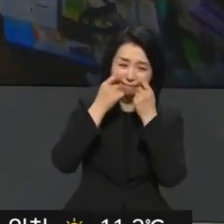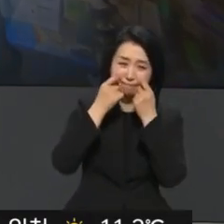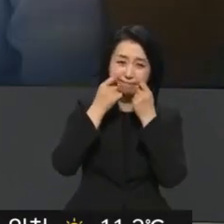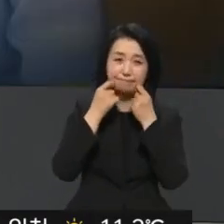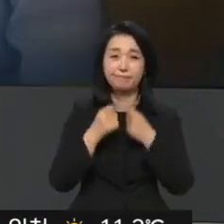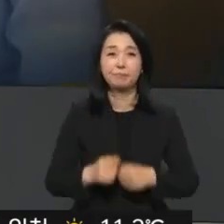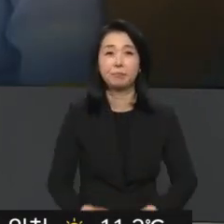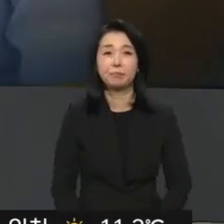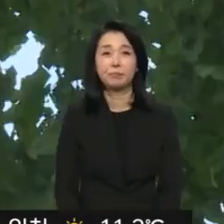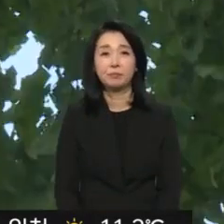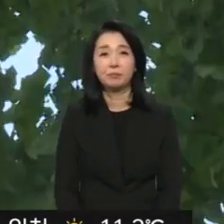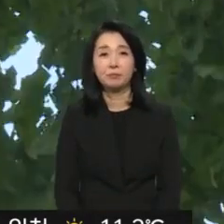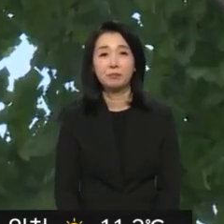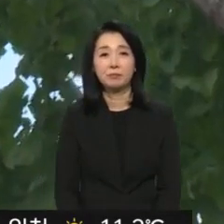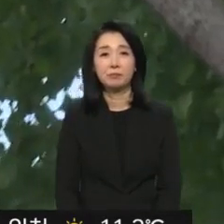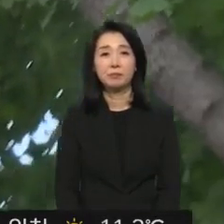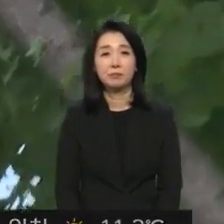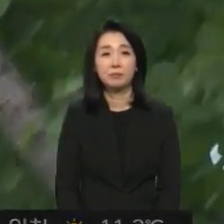보였습니다